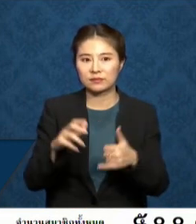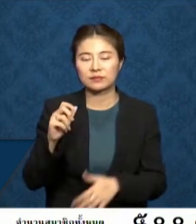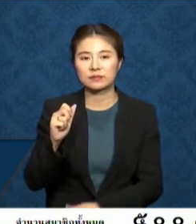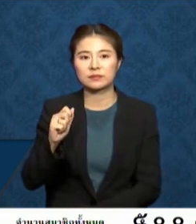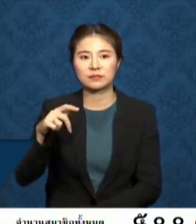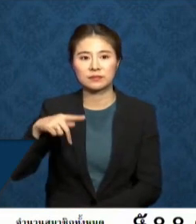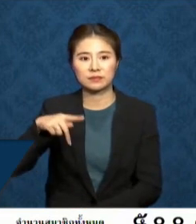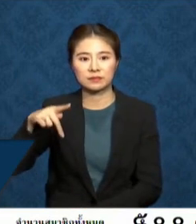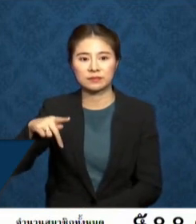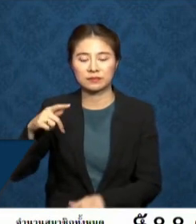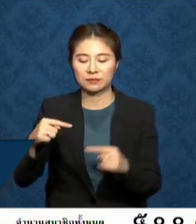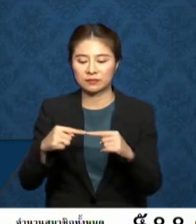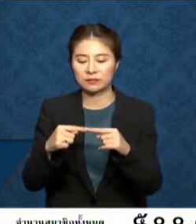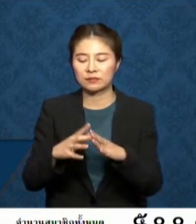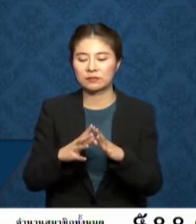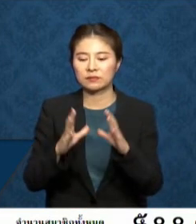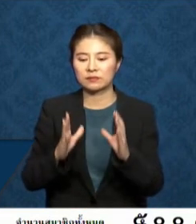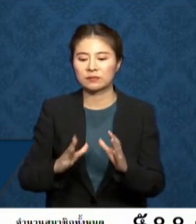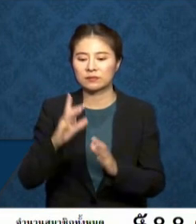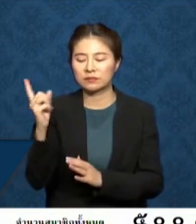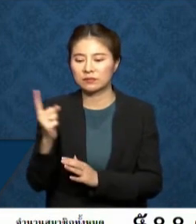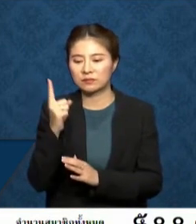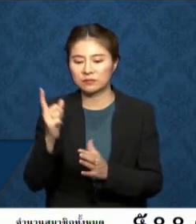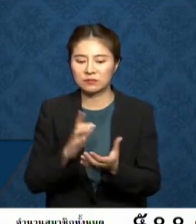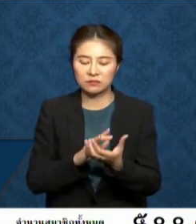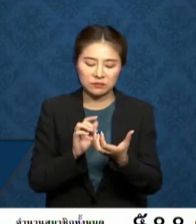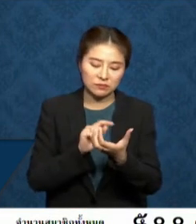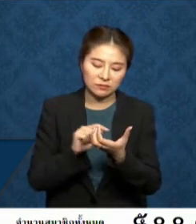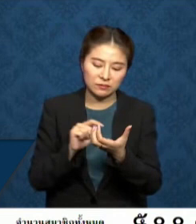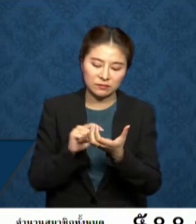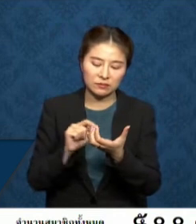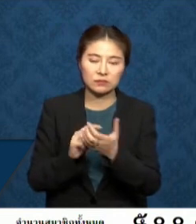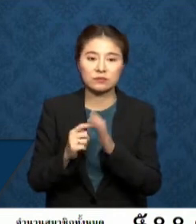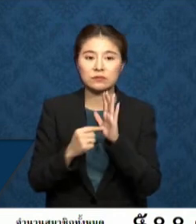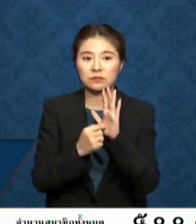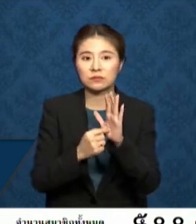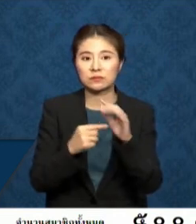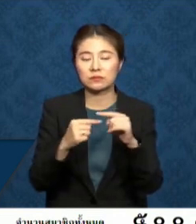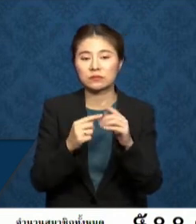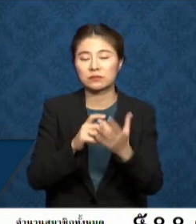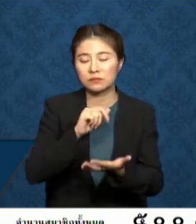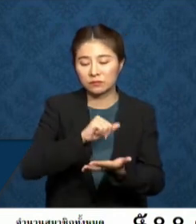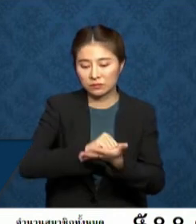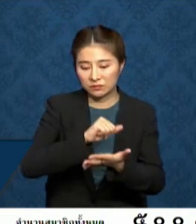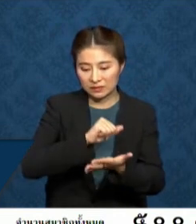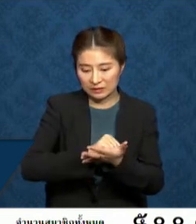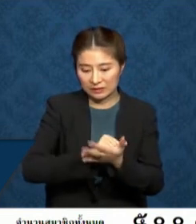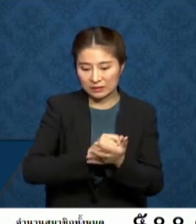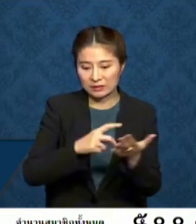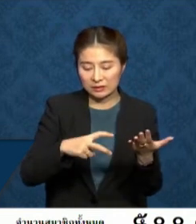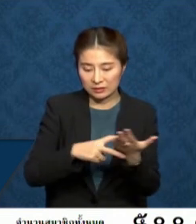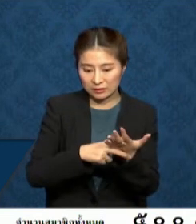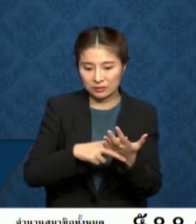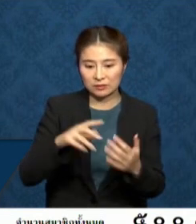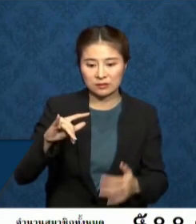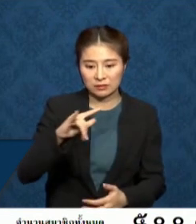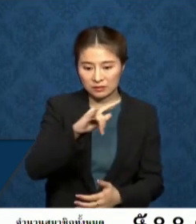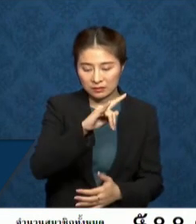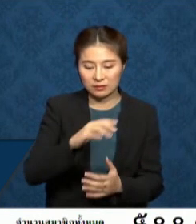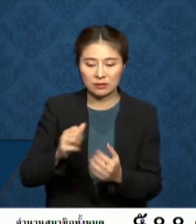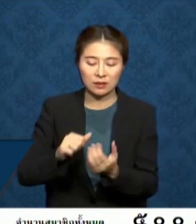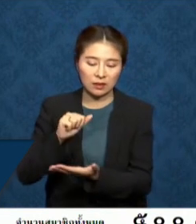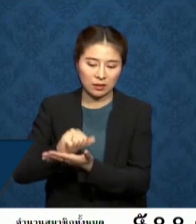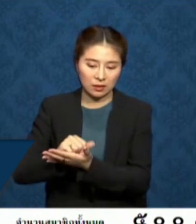บทุกอย่างกับนักท่องเที่ยวนักเดินทางที่ใช้หลายๆแอปประกอบกันผมยกตัวอย่างนะครับเราจองตั๋วเครื่องบินเราเข้า1แอปเราจองโรงแรมเราเข้า1แอปเราเซิร์ช